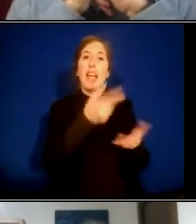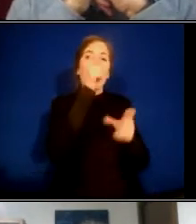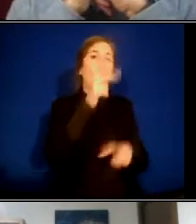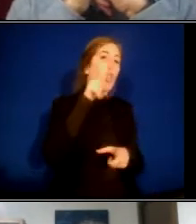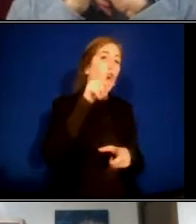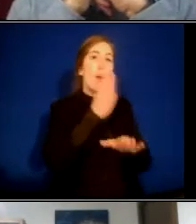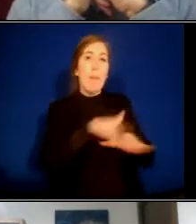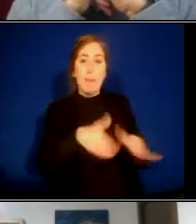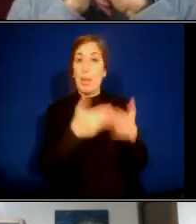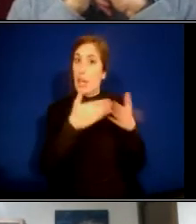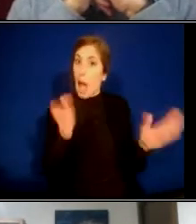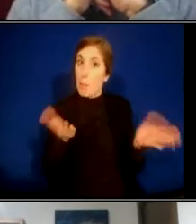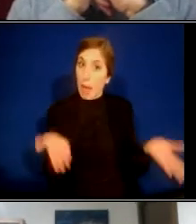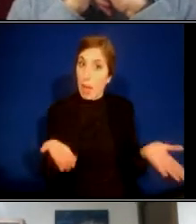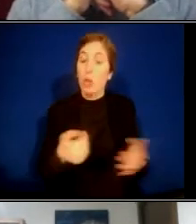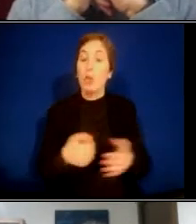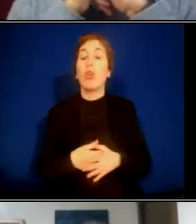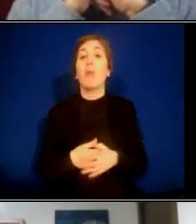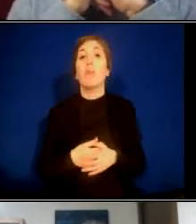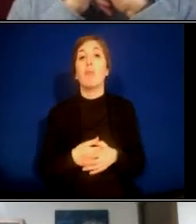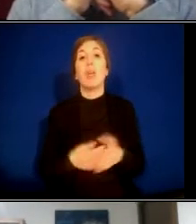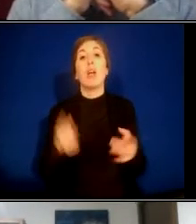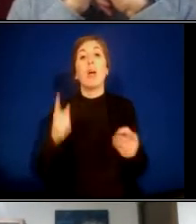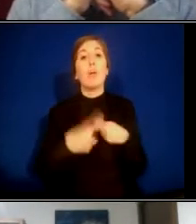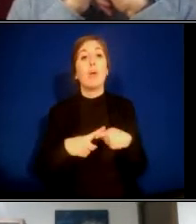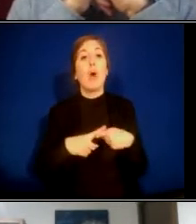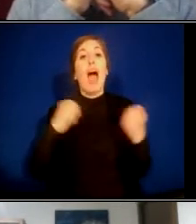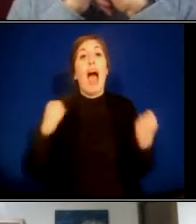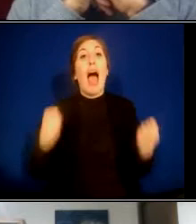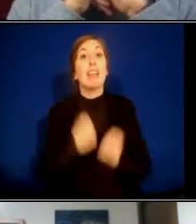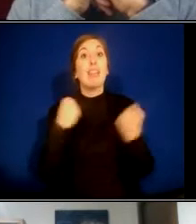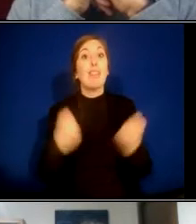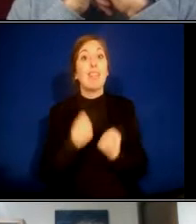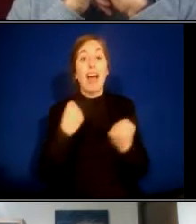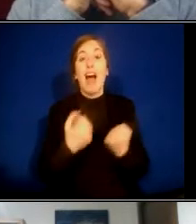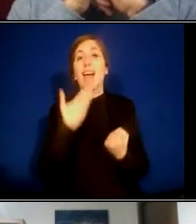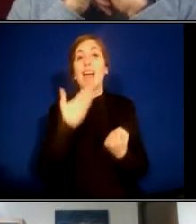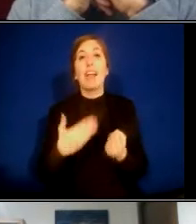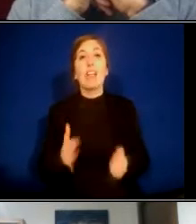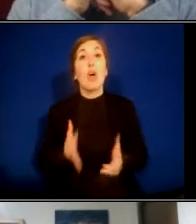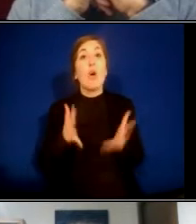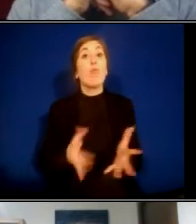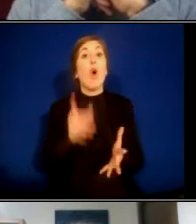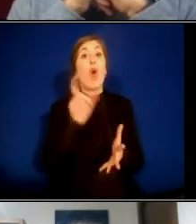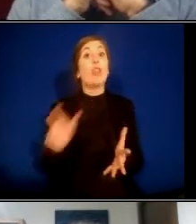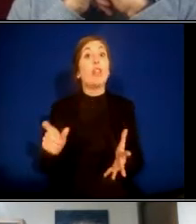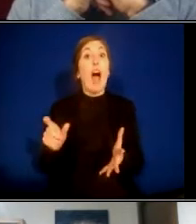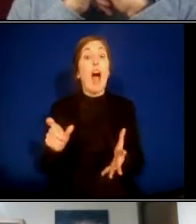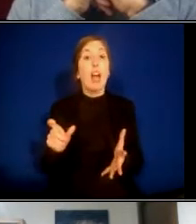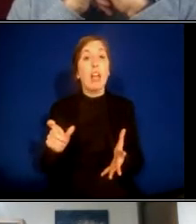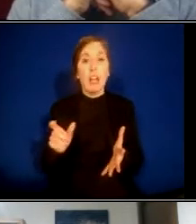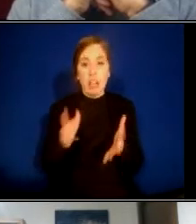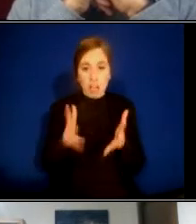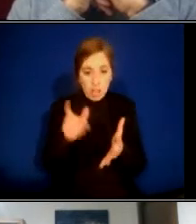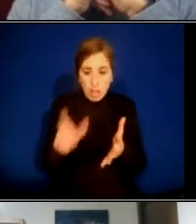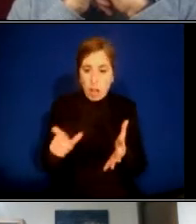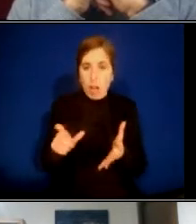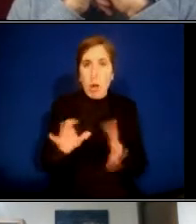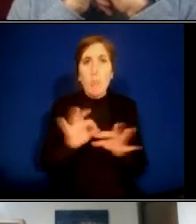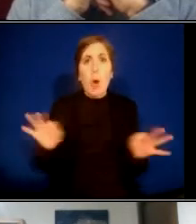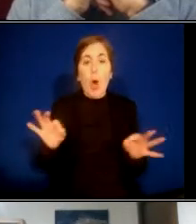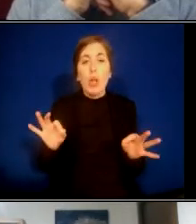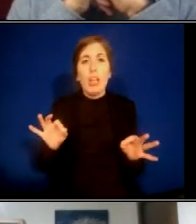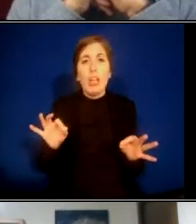prima, attività di animazione curate da volontari che si erano preparati ad altro in realtà, ma si erano preparati sia